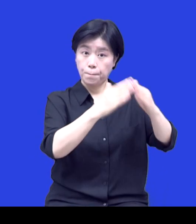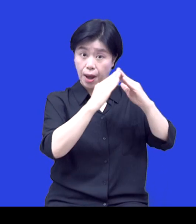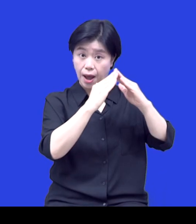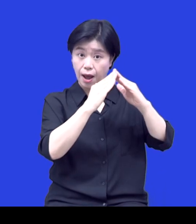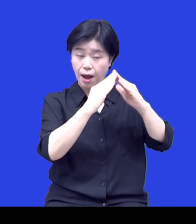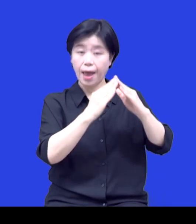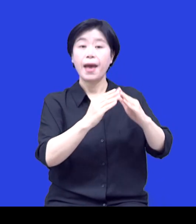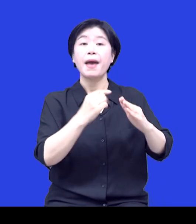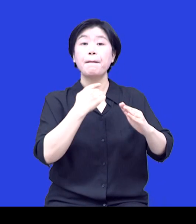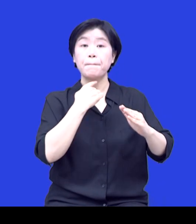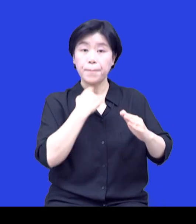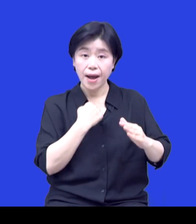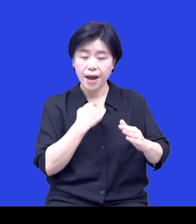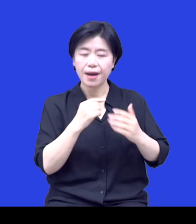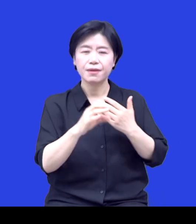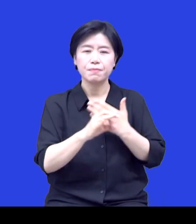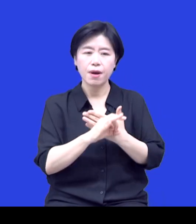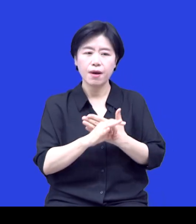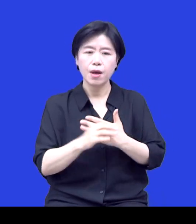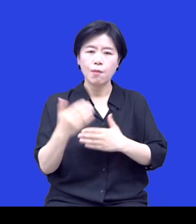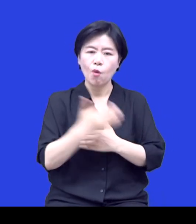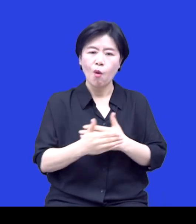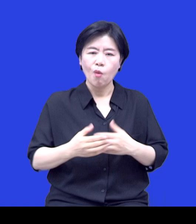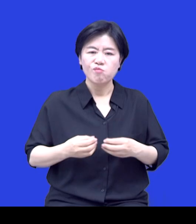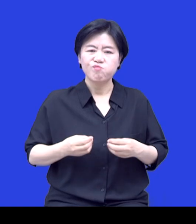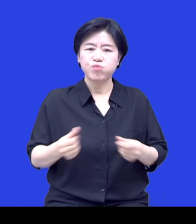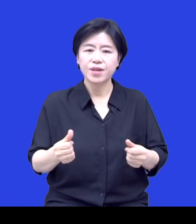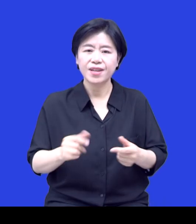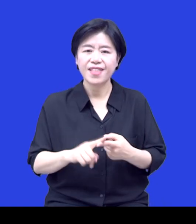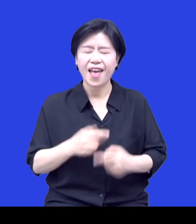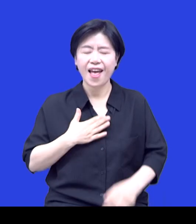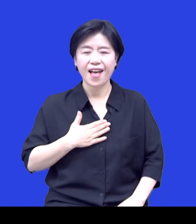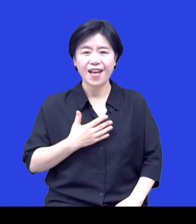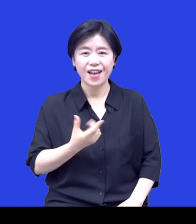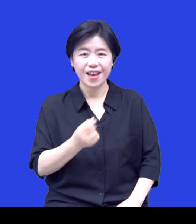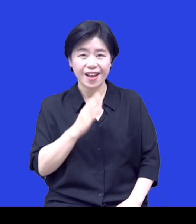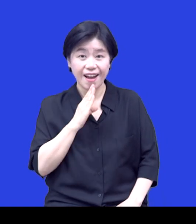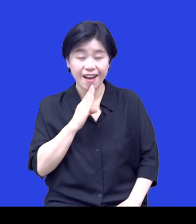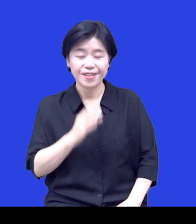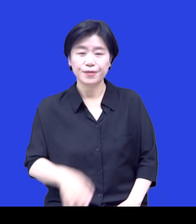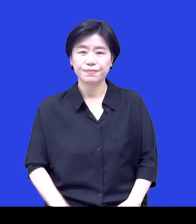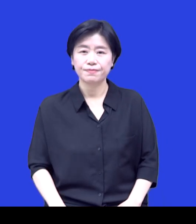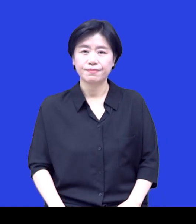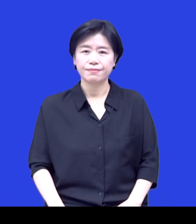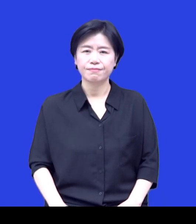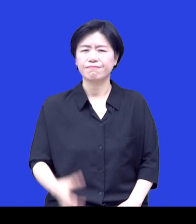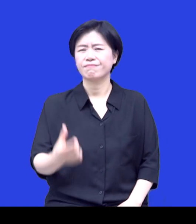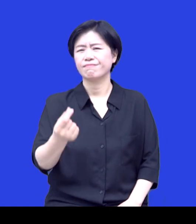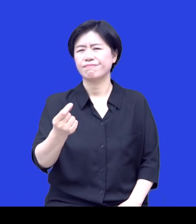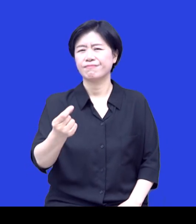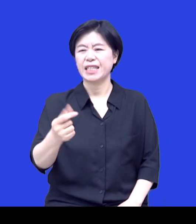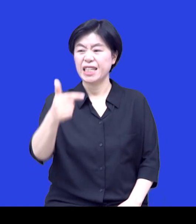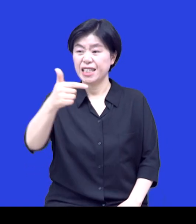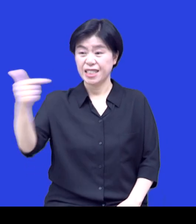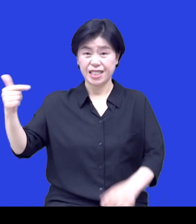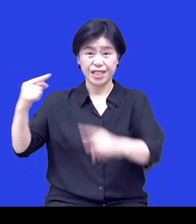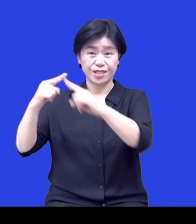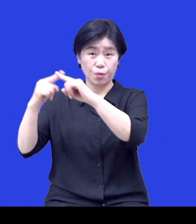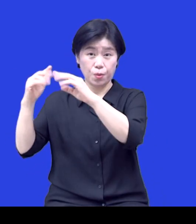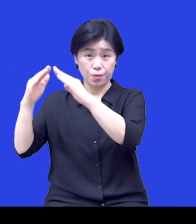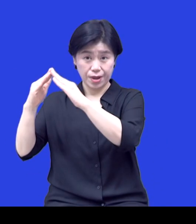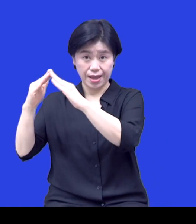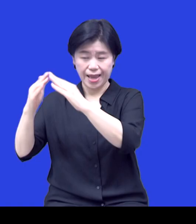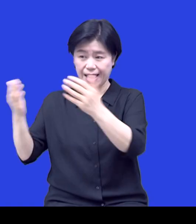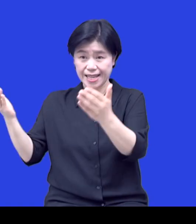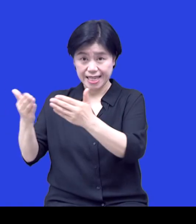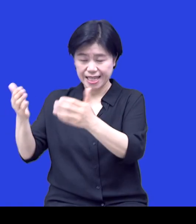예. 어떠셨어요? 광야에 홀로 남은 그런 기분이었나요? 그럼요. 그러니까 대형교회 소속 목사님들이 개척해서